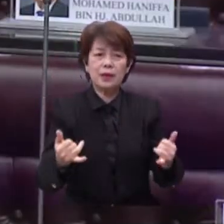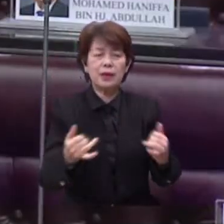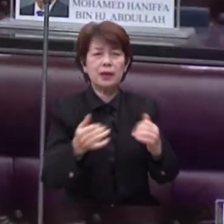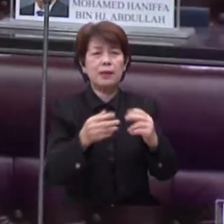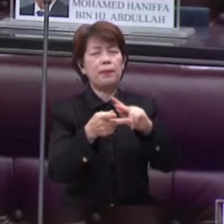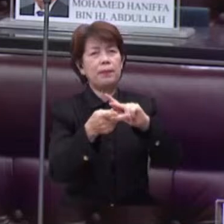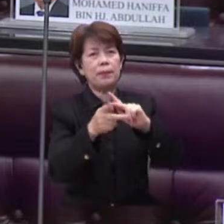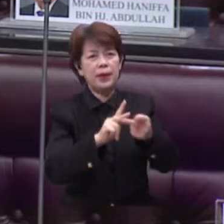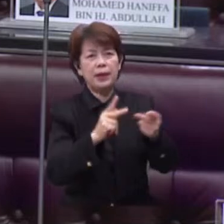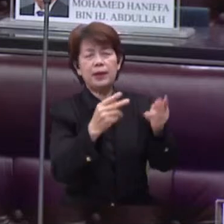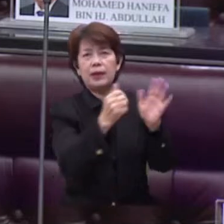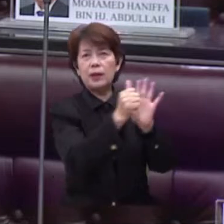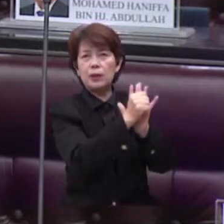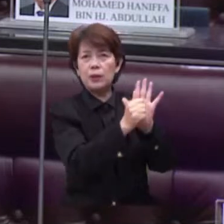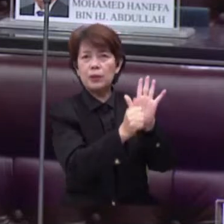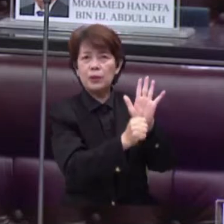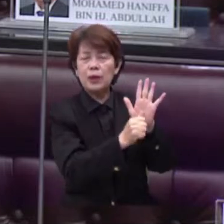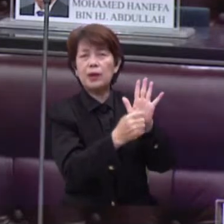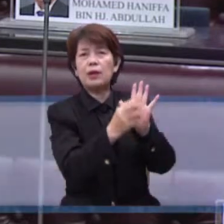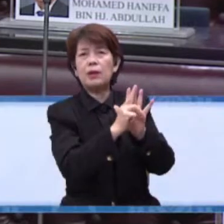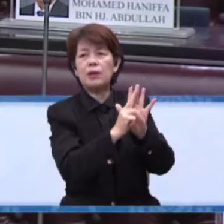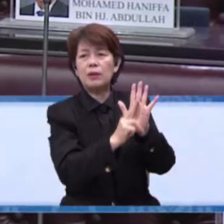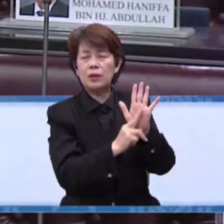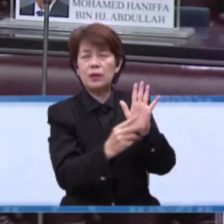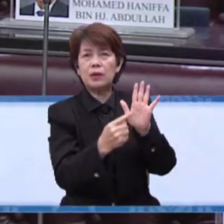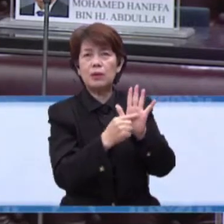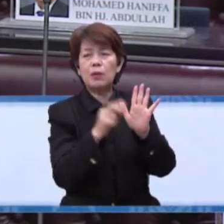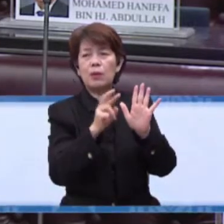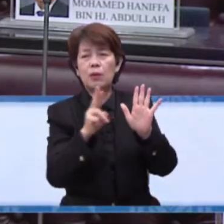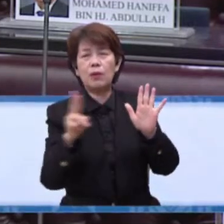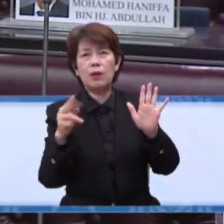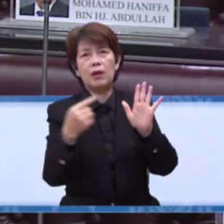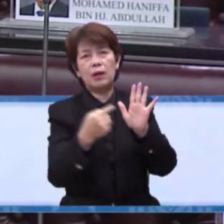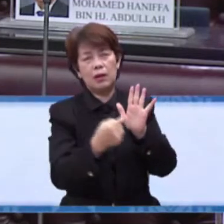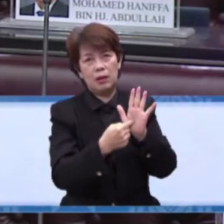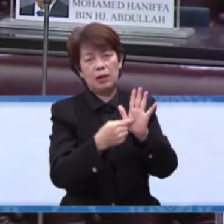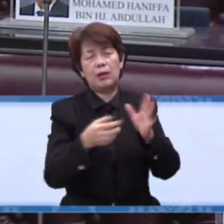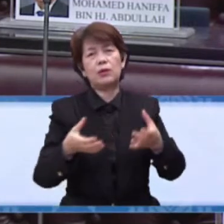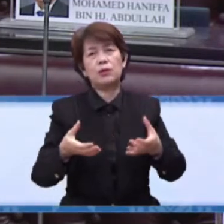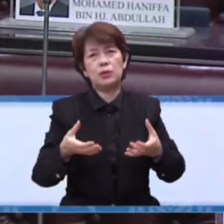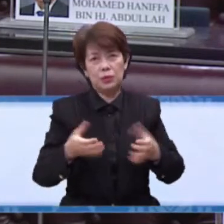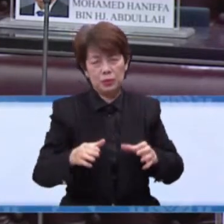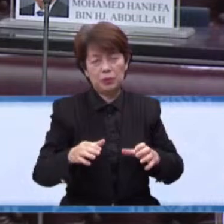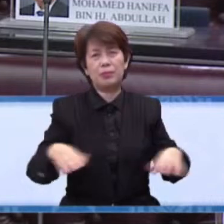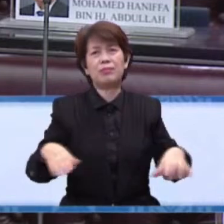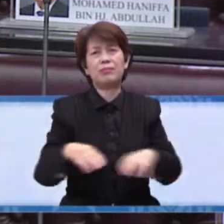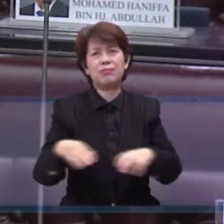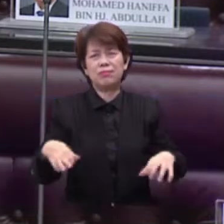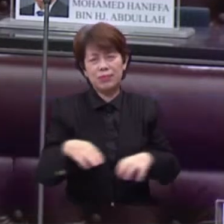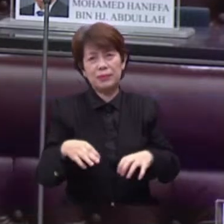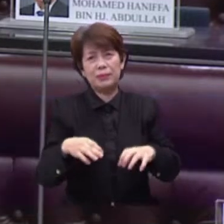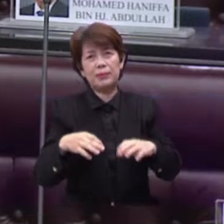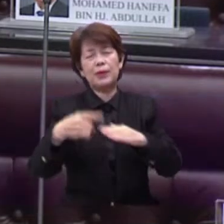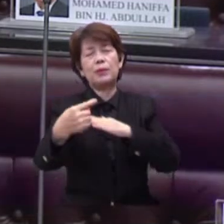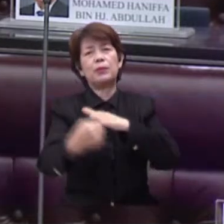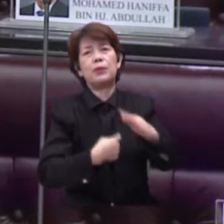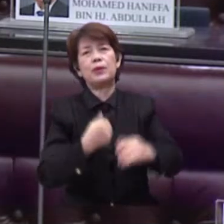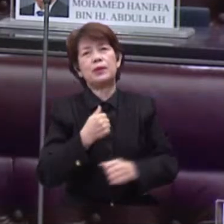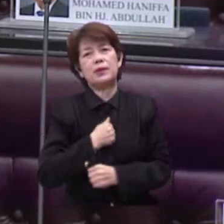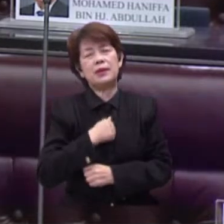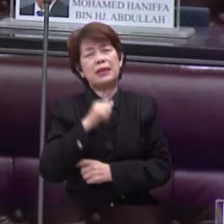ini bertujuan menidahkan kesalahan percobaan untuk melakukan bunuh diri di bawah akta